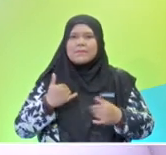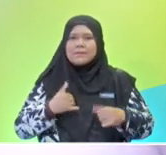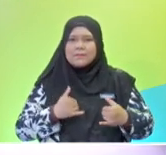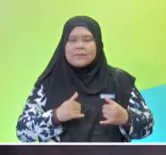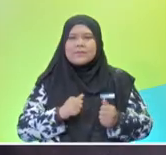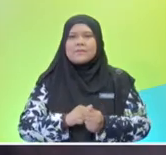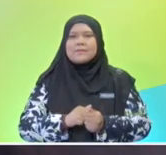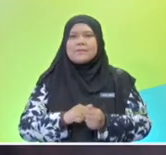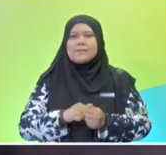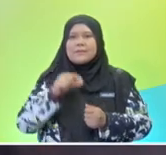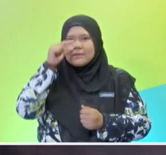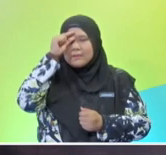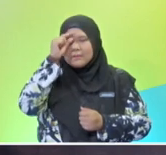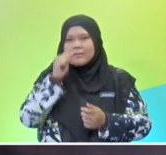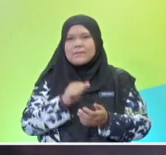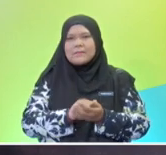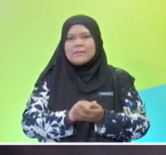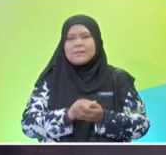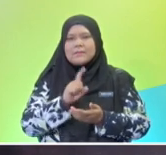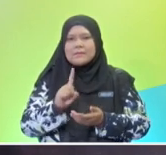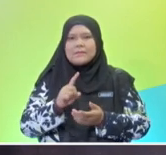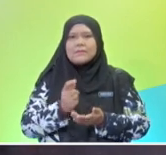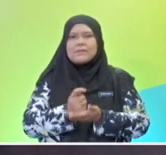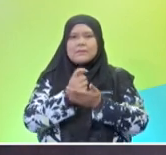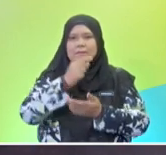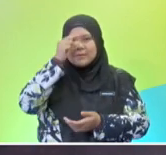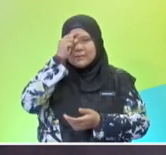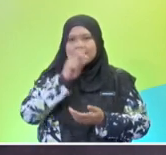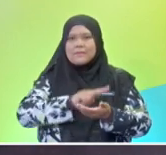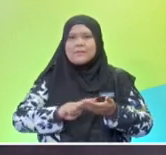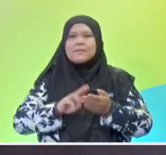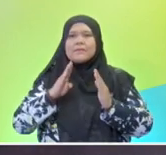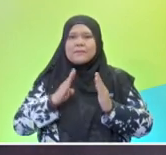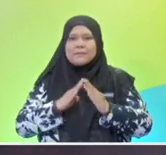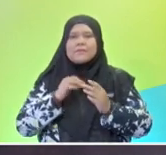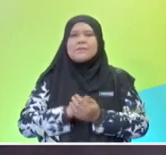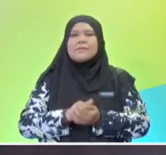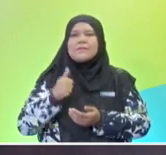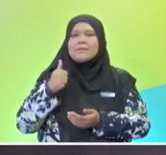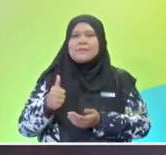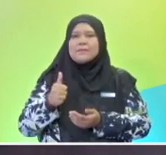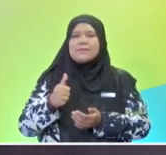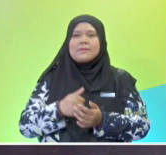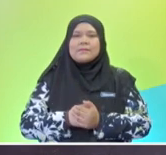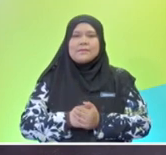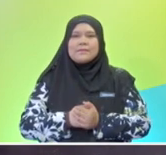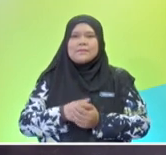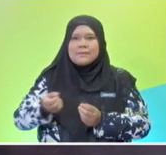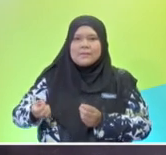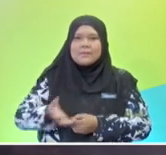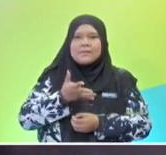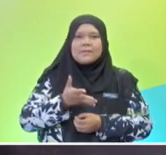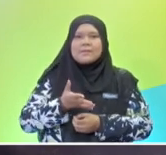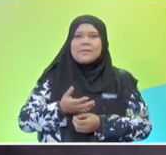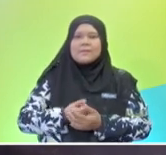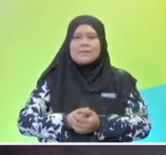bersama abang. Satu lagi, membantu abang mengemas rumah. Bagus. Baik, cikgu. Okey, lontar lagi. Lontar